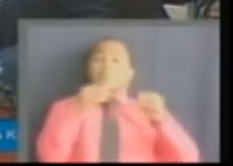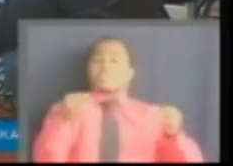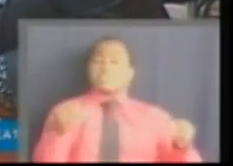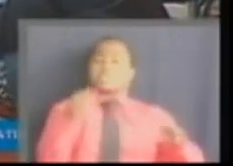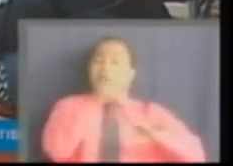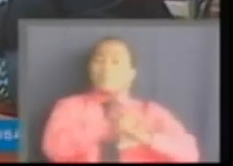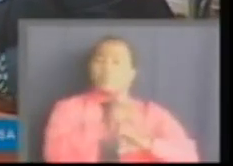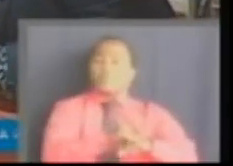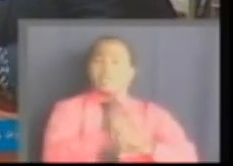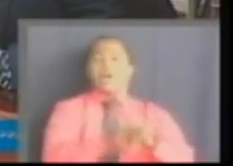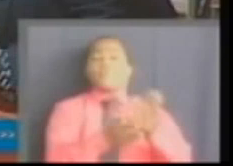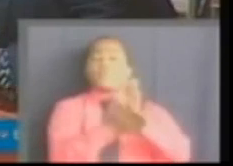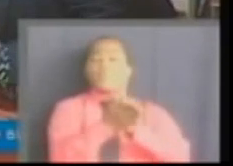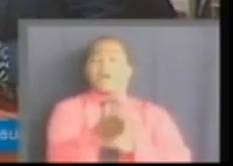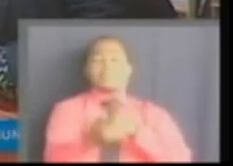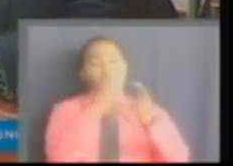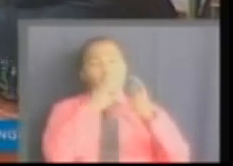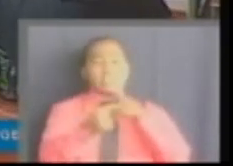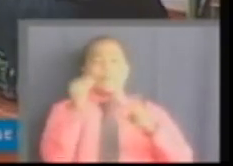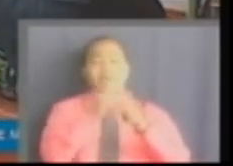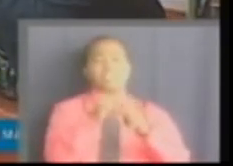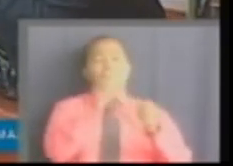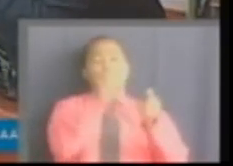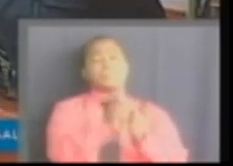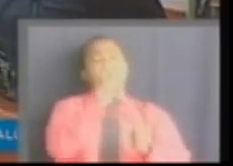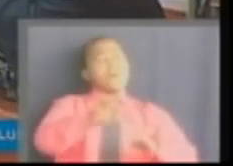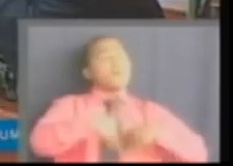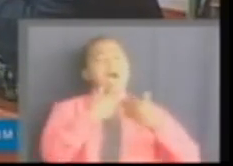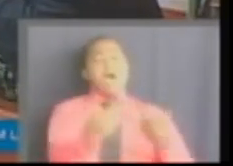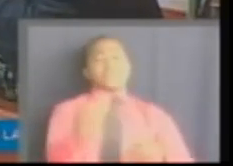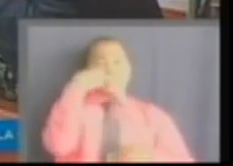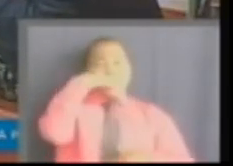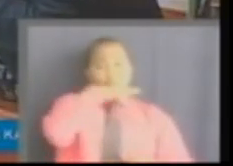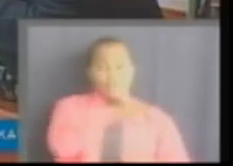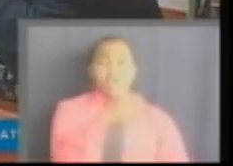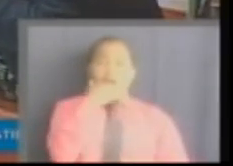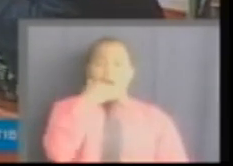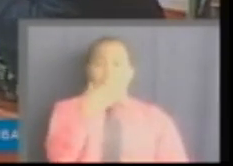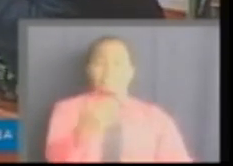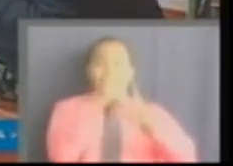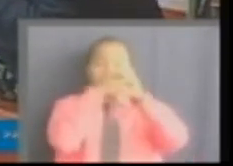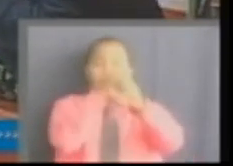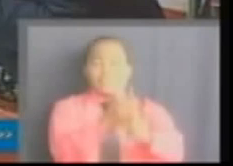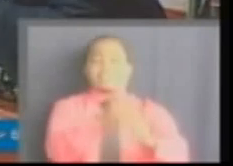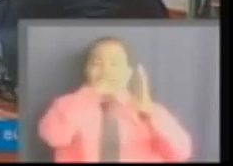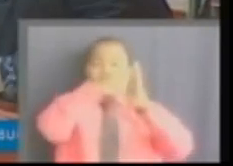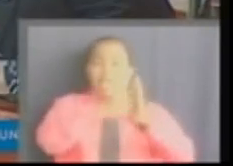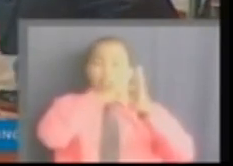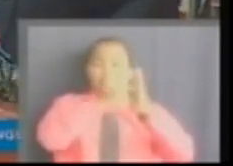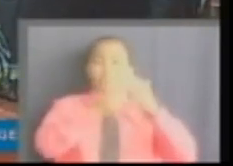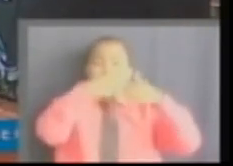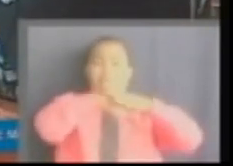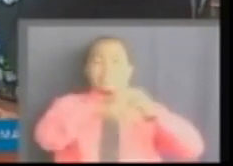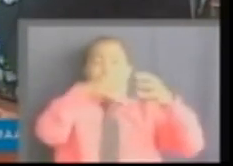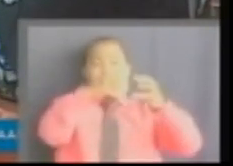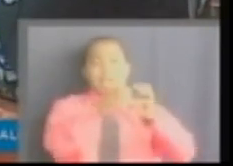na kusutana vitu ambavyo havina maana. Tunatakiwa tufuate kanuni kwenye kamati.